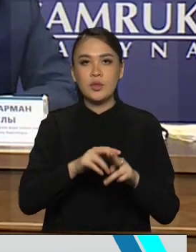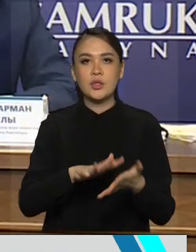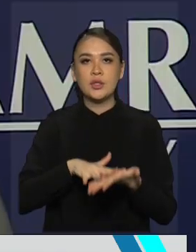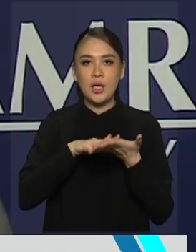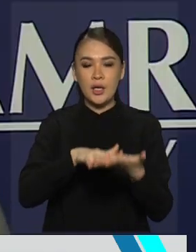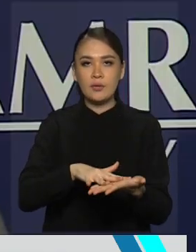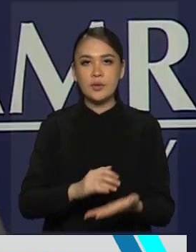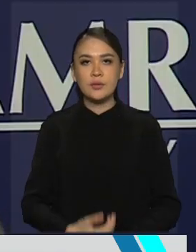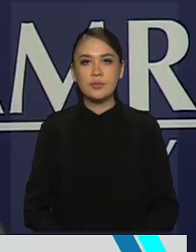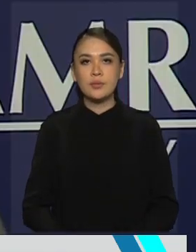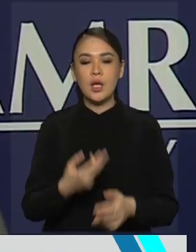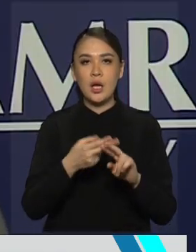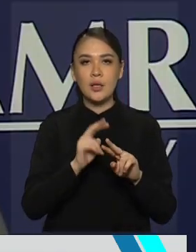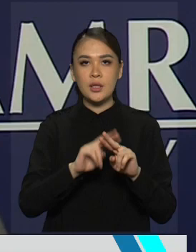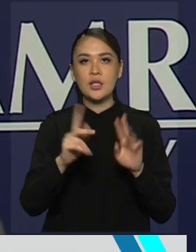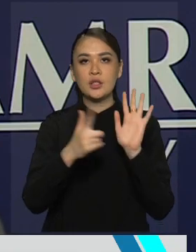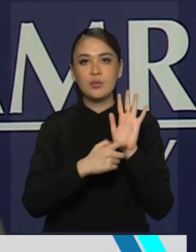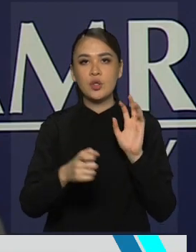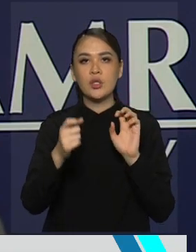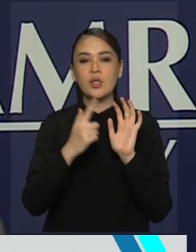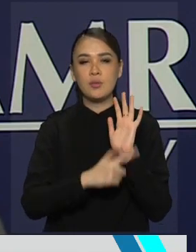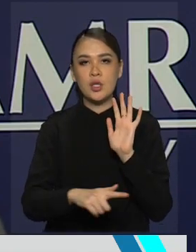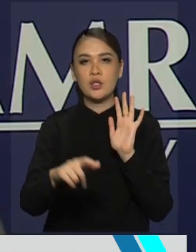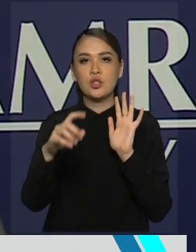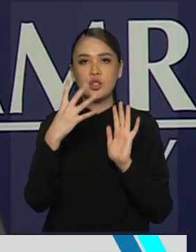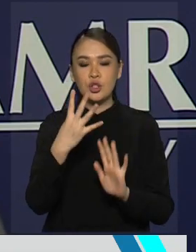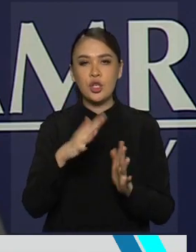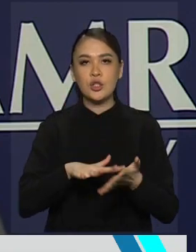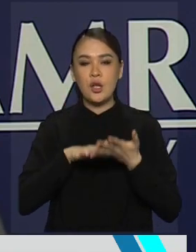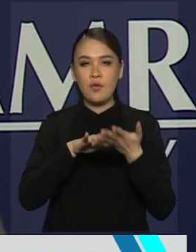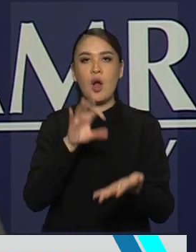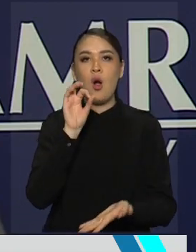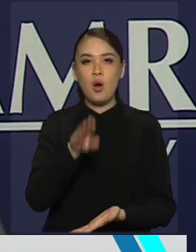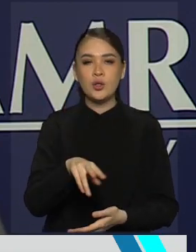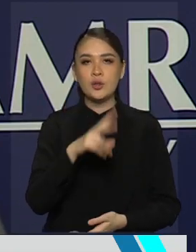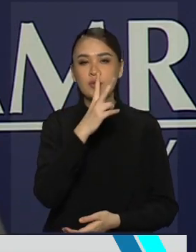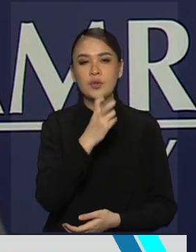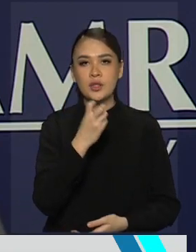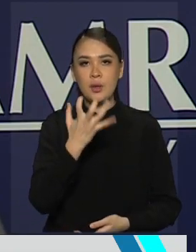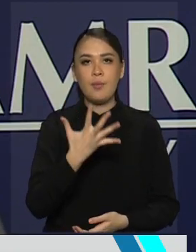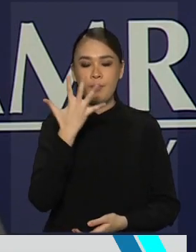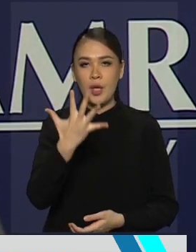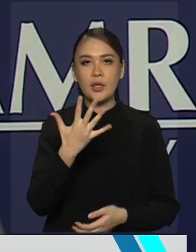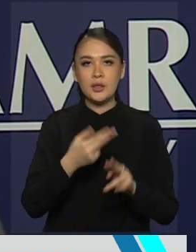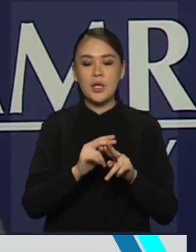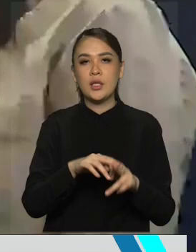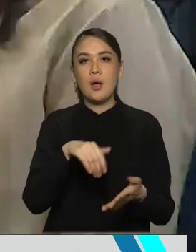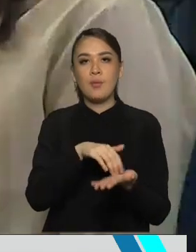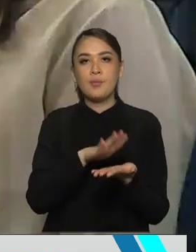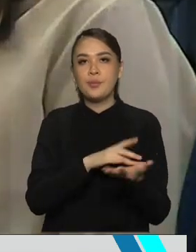заявок. Подано 774 заявки от 205 потенциальных